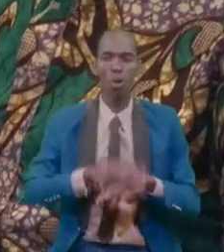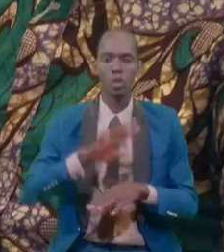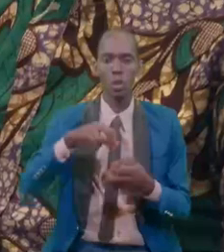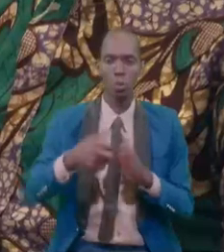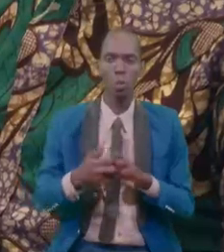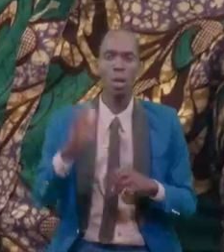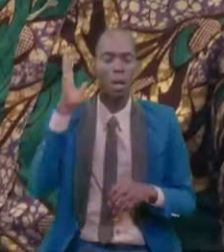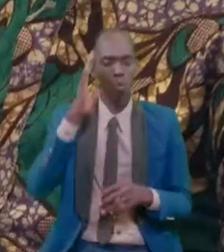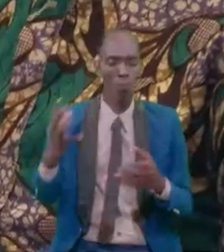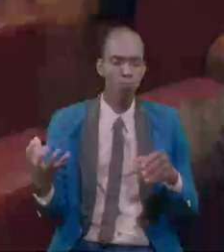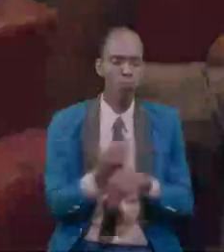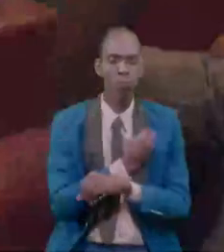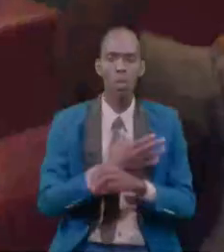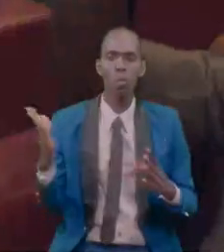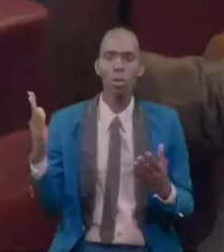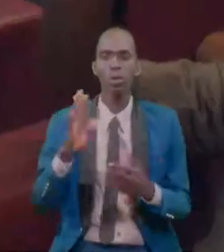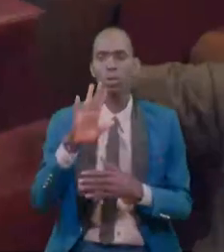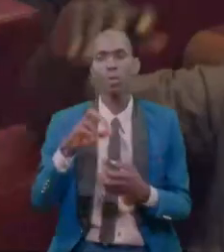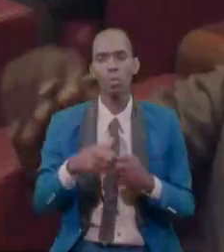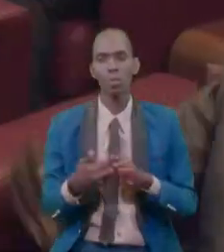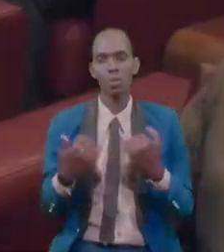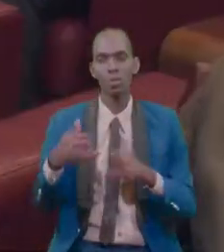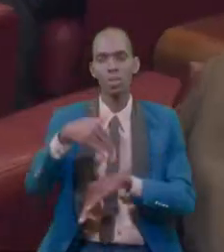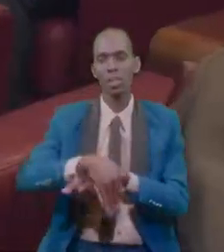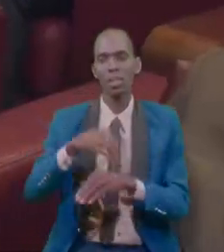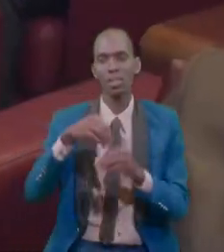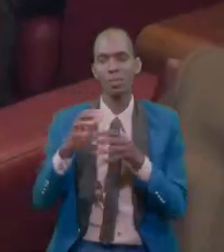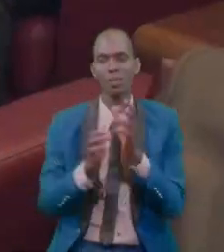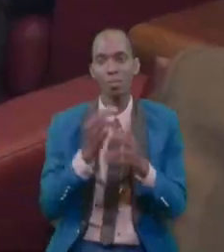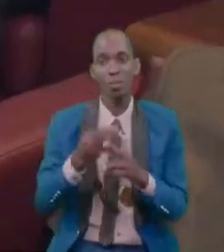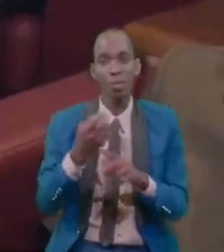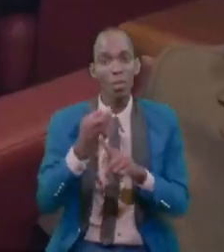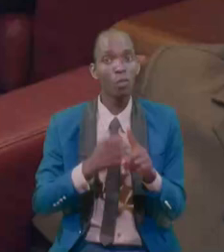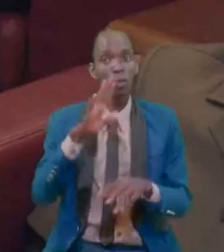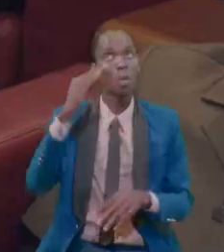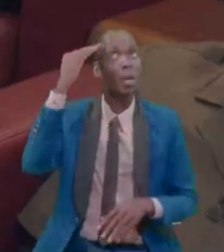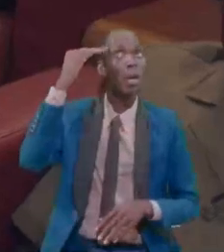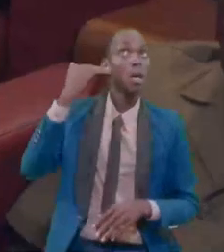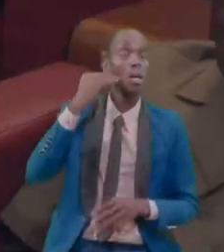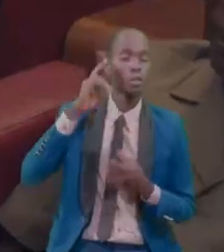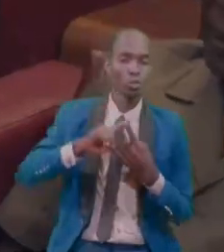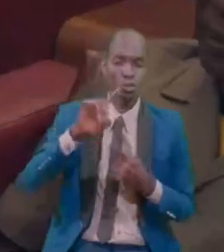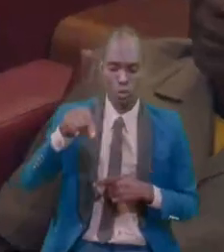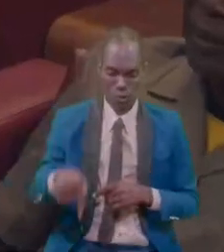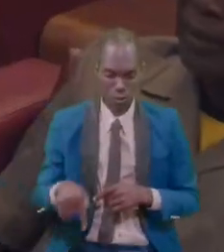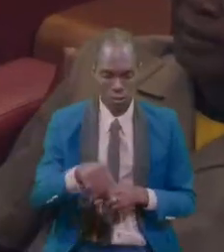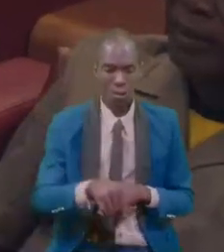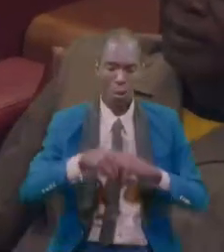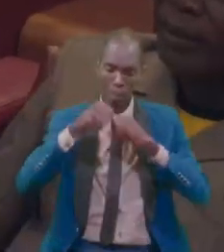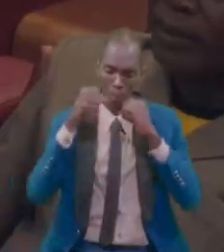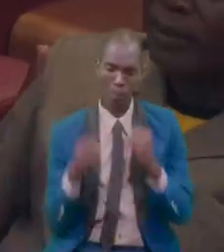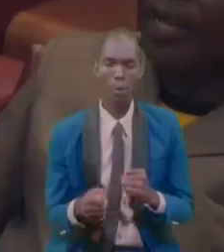dynamite et faire tout sauter ce soir au nom de Jésus-Christ. De votre tête jusqu'au bout de vos orteils,